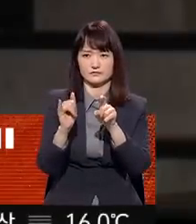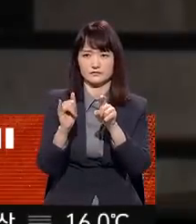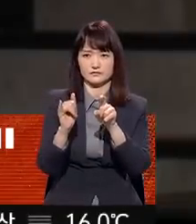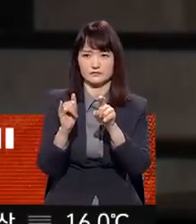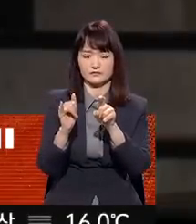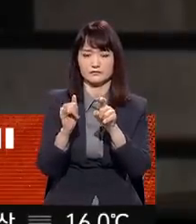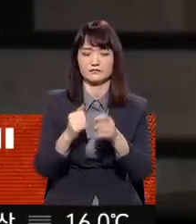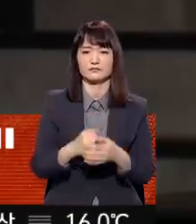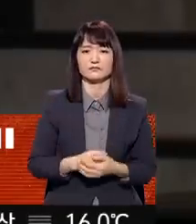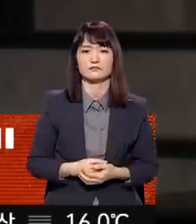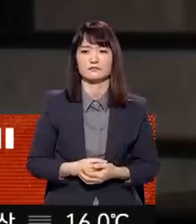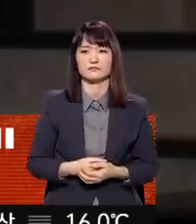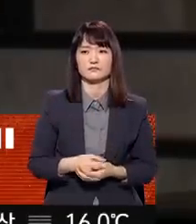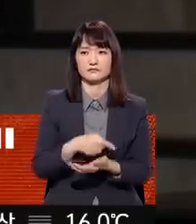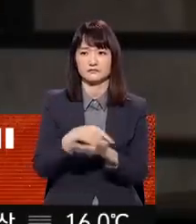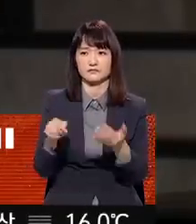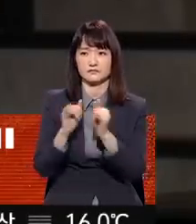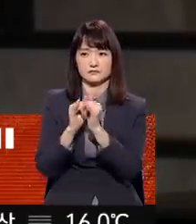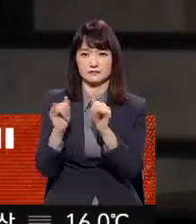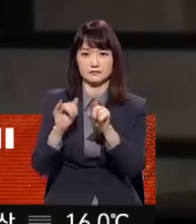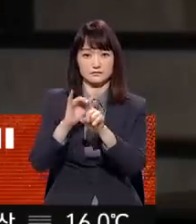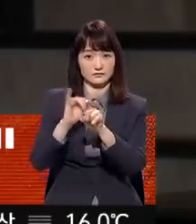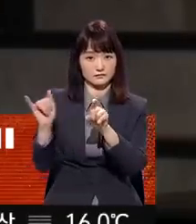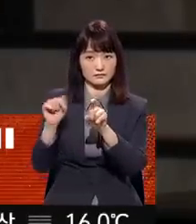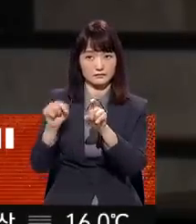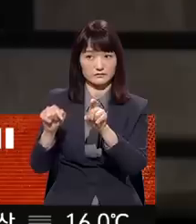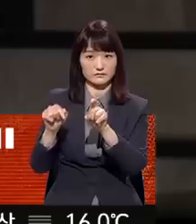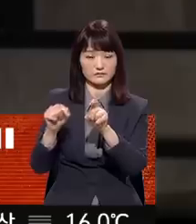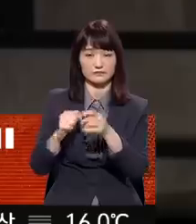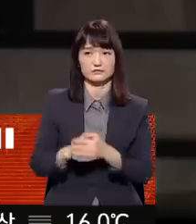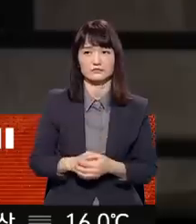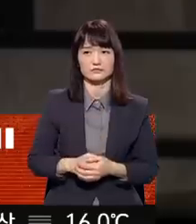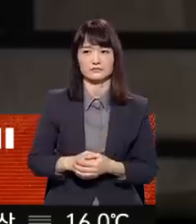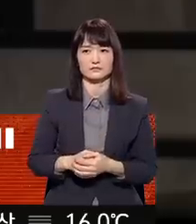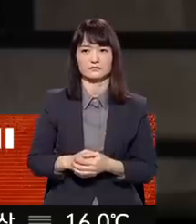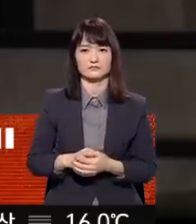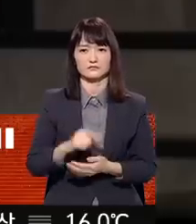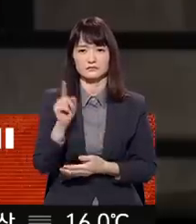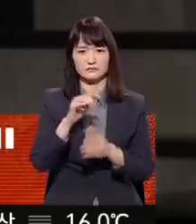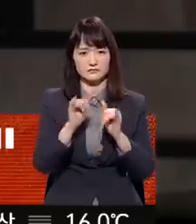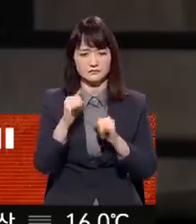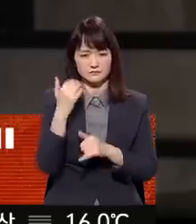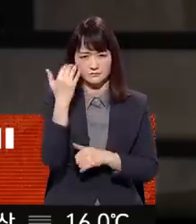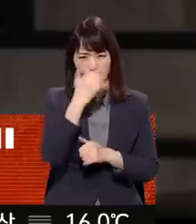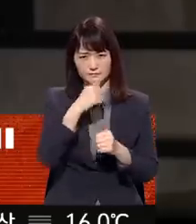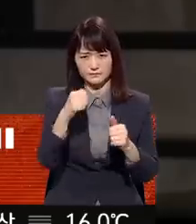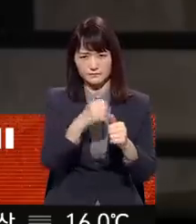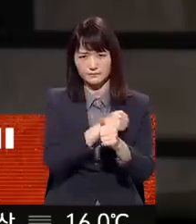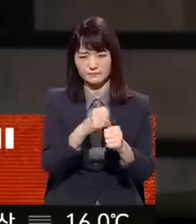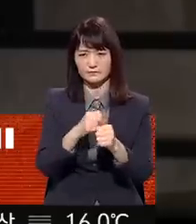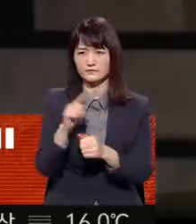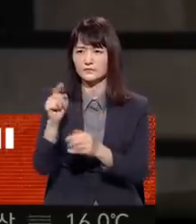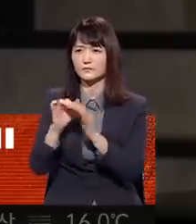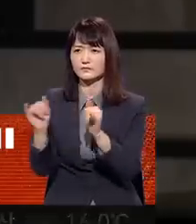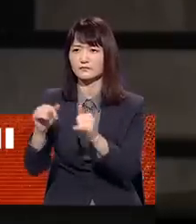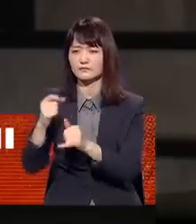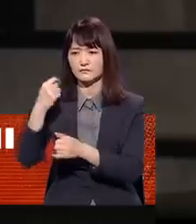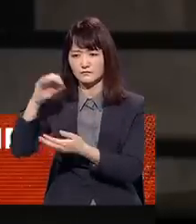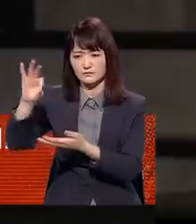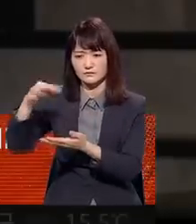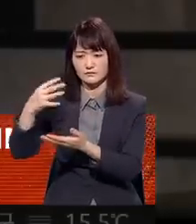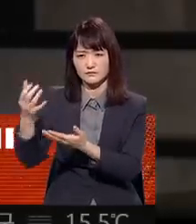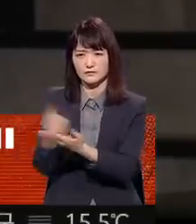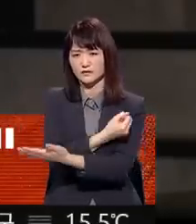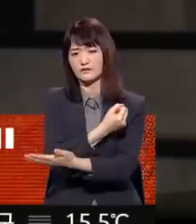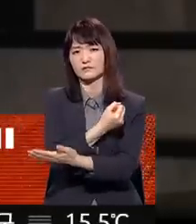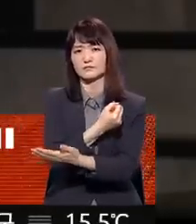10명 정도의 피해자, 다 피해자인 겁니다. 어떤 사람들은 성적 학대를 당하고 어떤 사람들은 임금 착취를 당하면서 그 집에